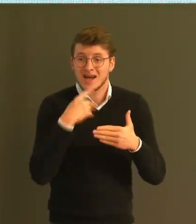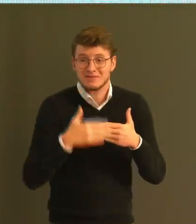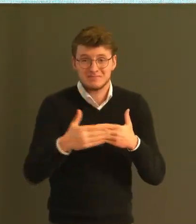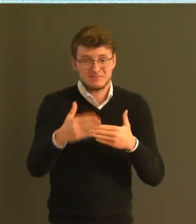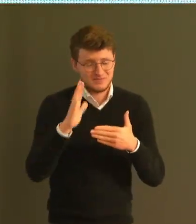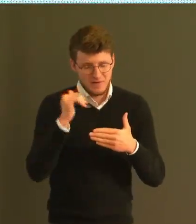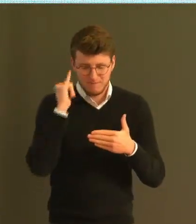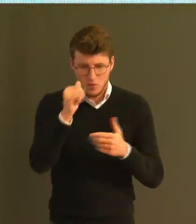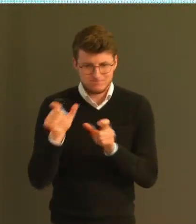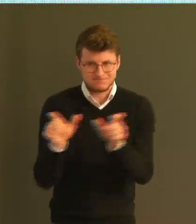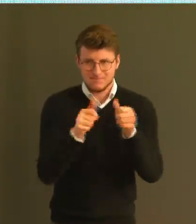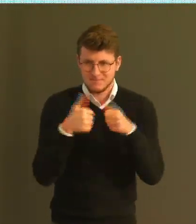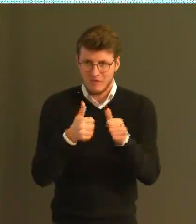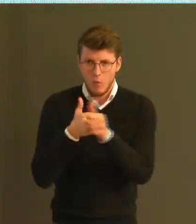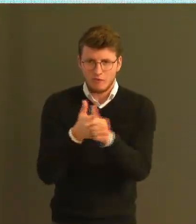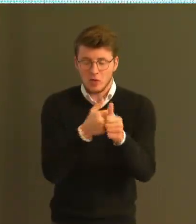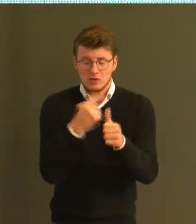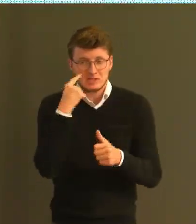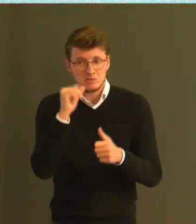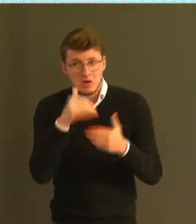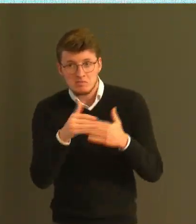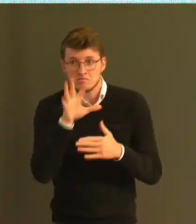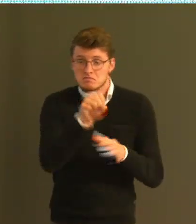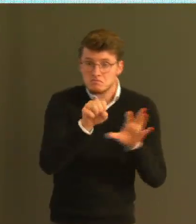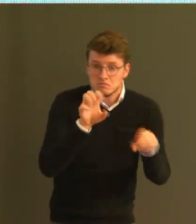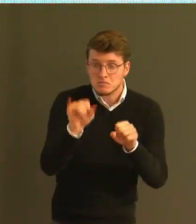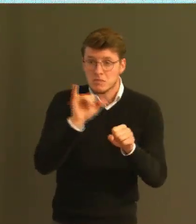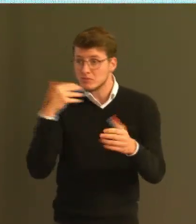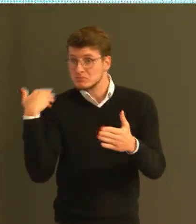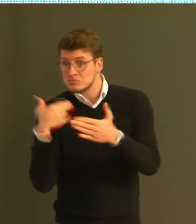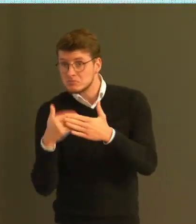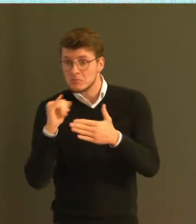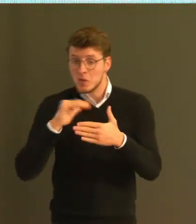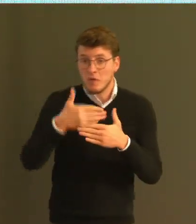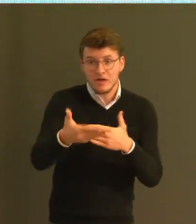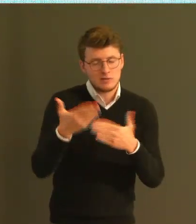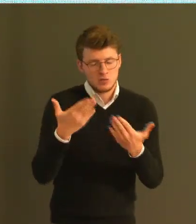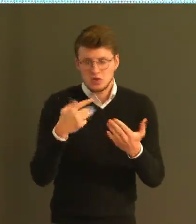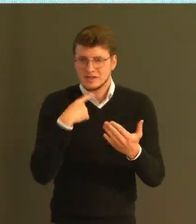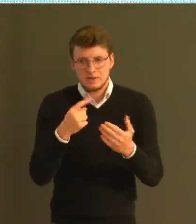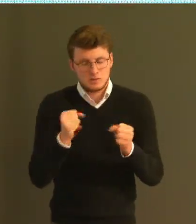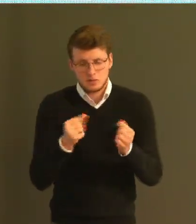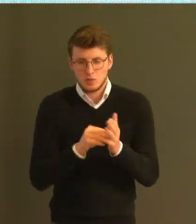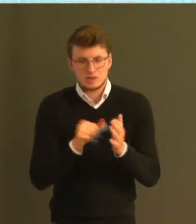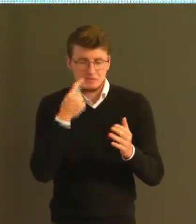risque une américaine de trendy communique